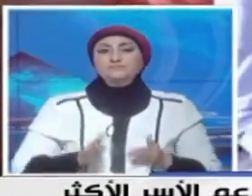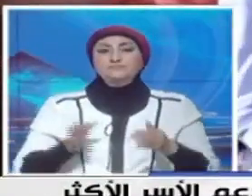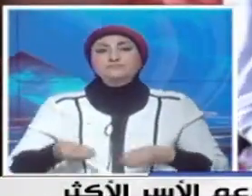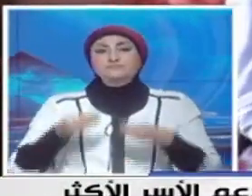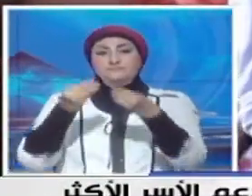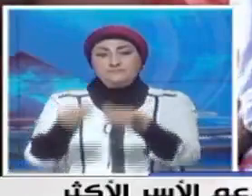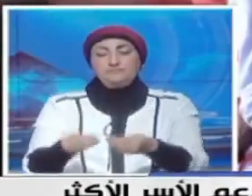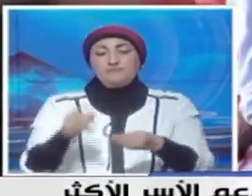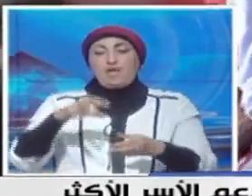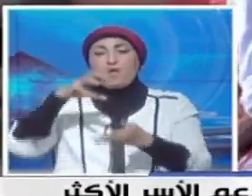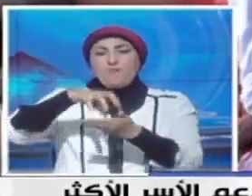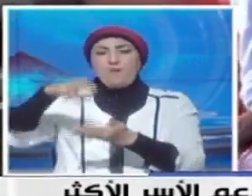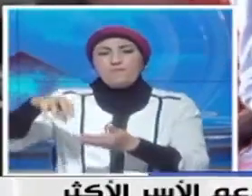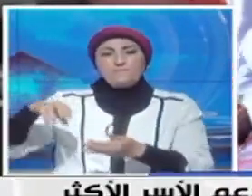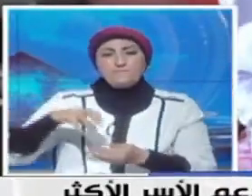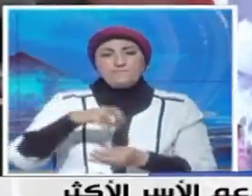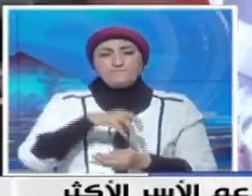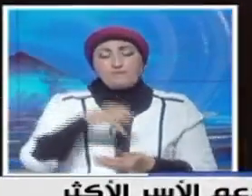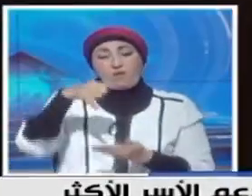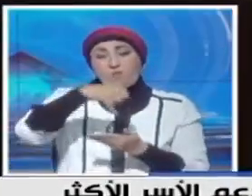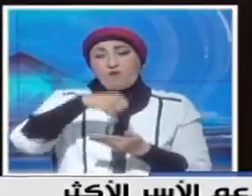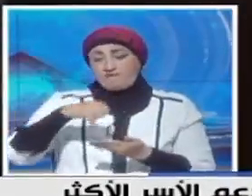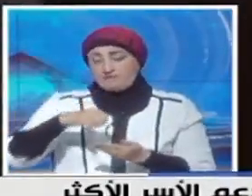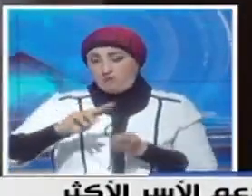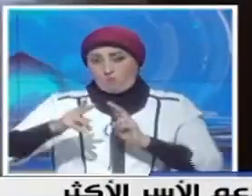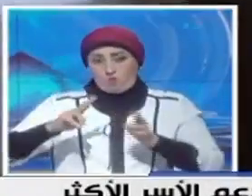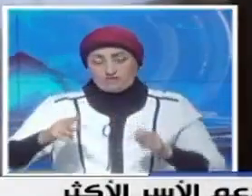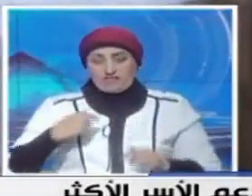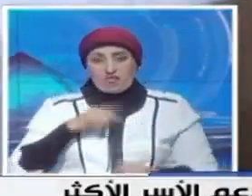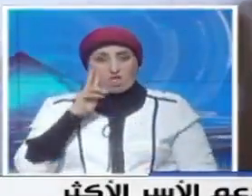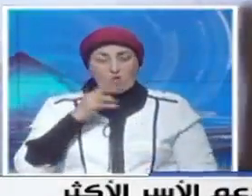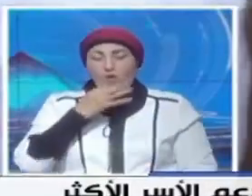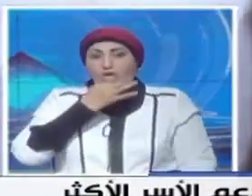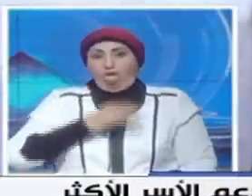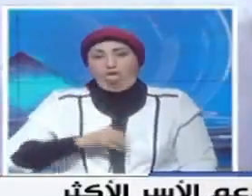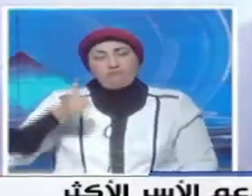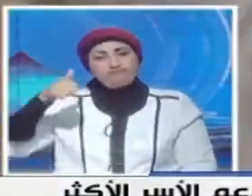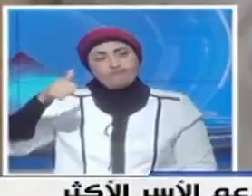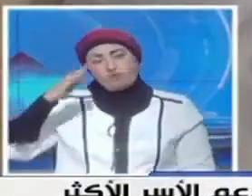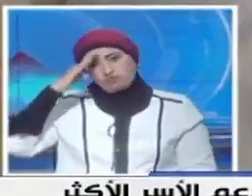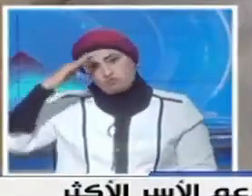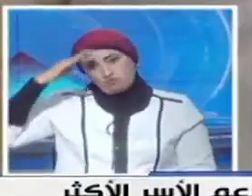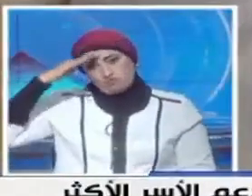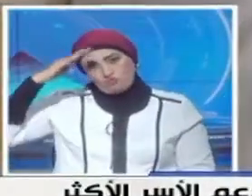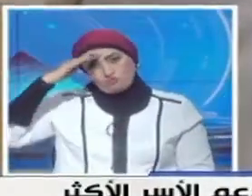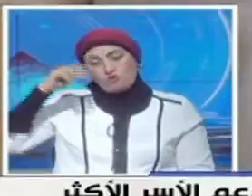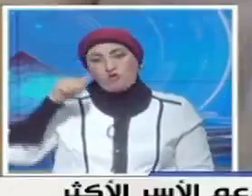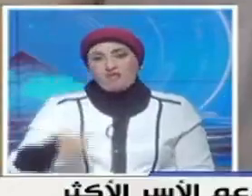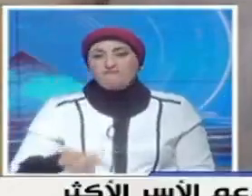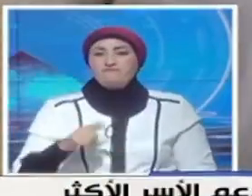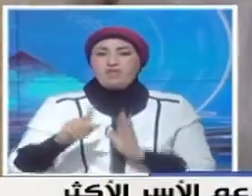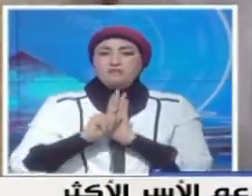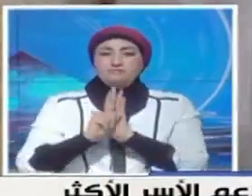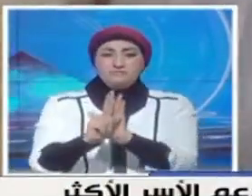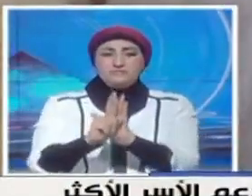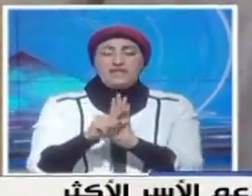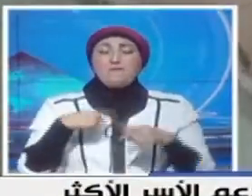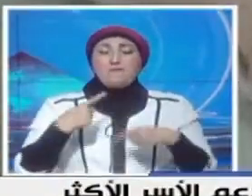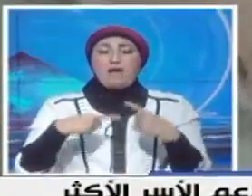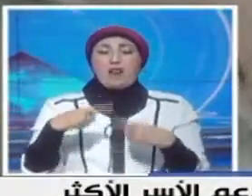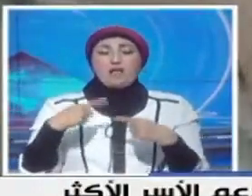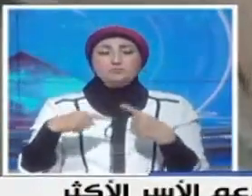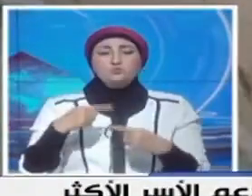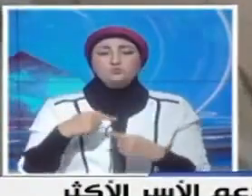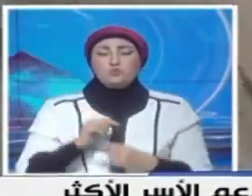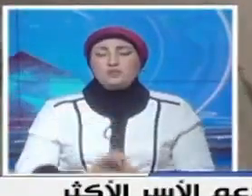من المناطق بمختلف المحافظات، وسط اشاده كبيره من المستفيدين من المبادره بدعم الوزاره المستمر لهم.